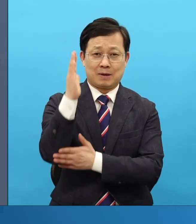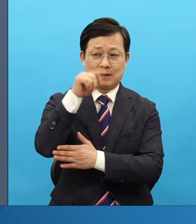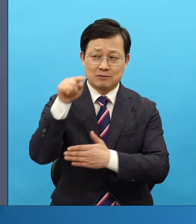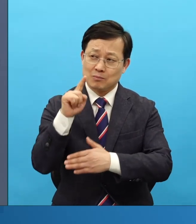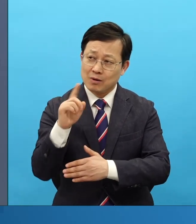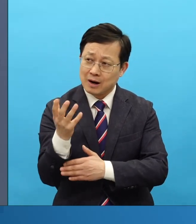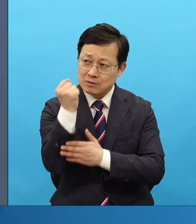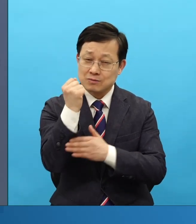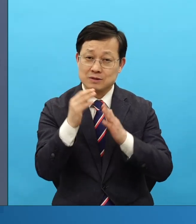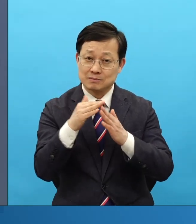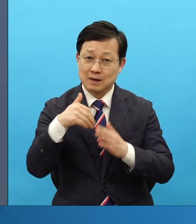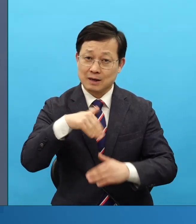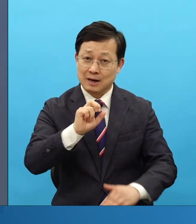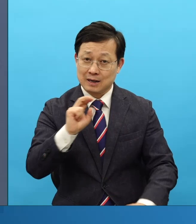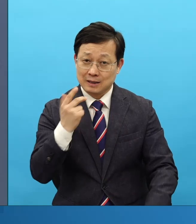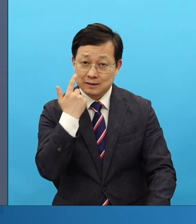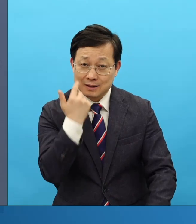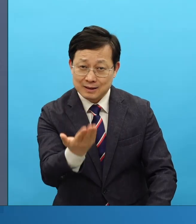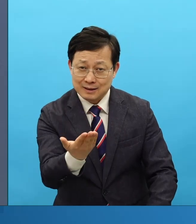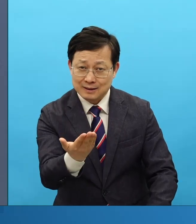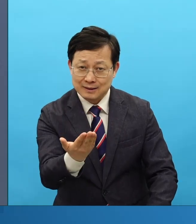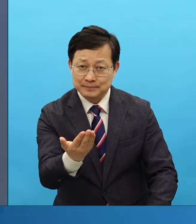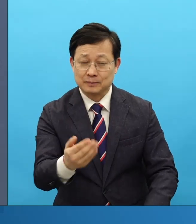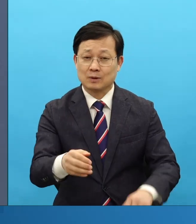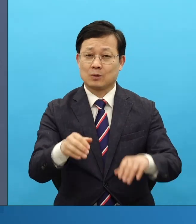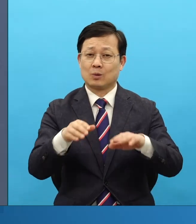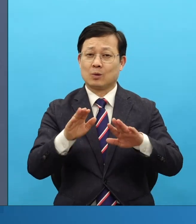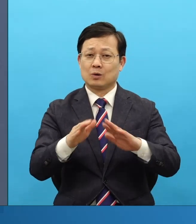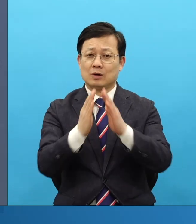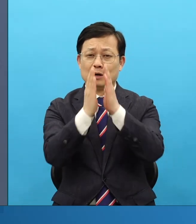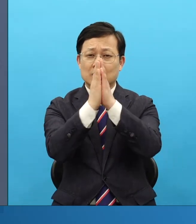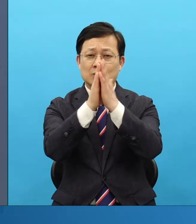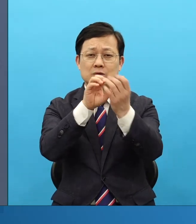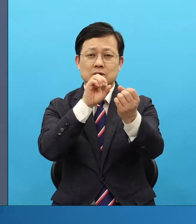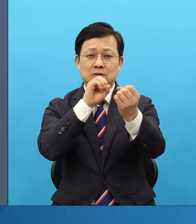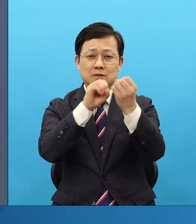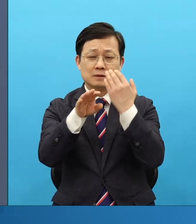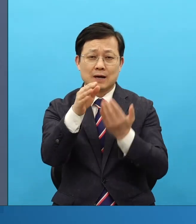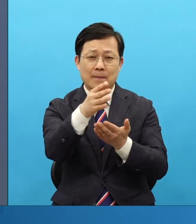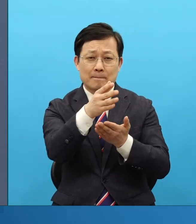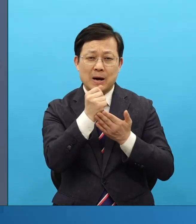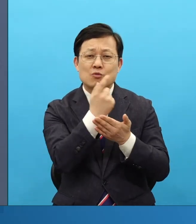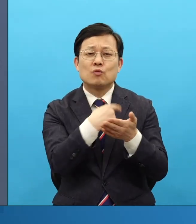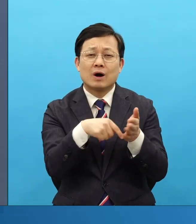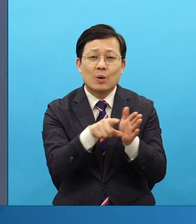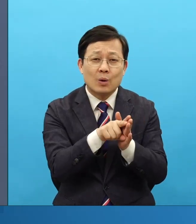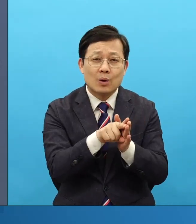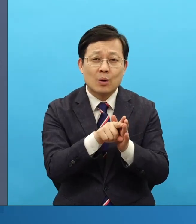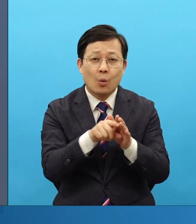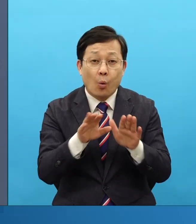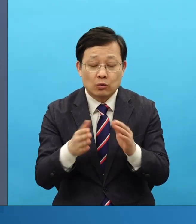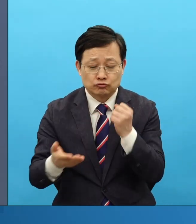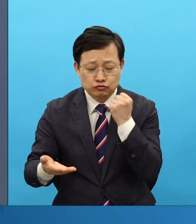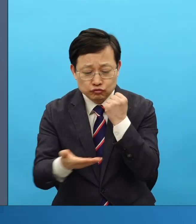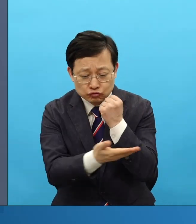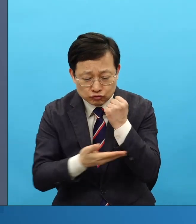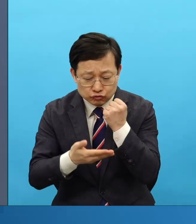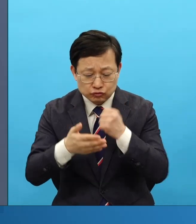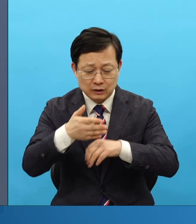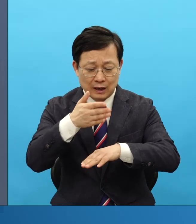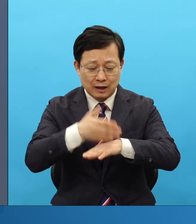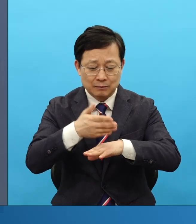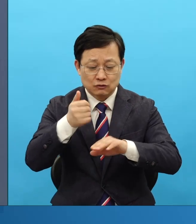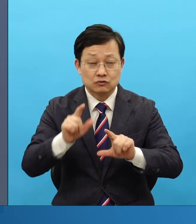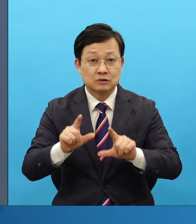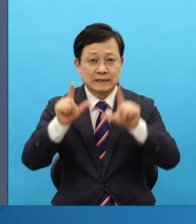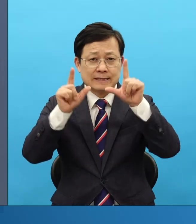with? 응답 꼭 받기 위해서는 추수감사들의 본질이 있습니다. Now, in order to receive this answer, there is an